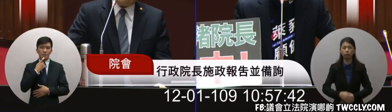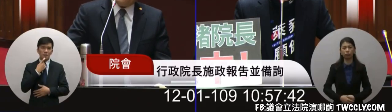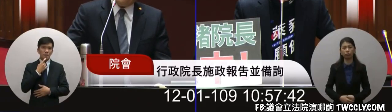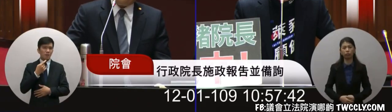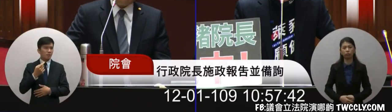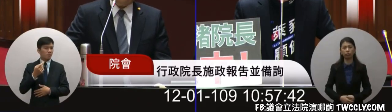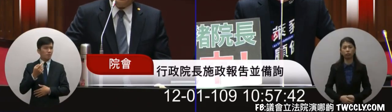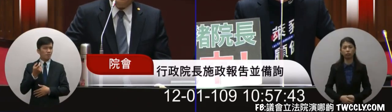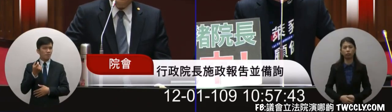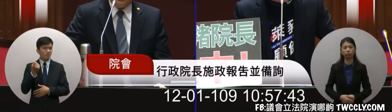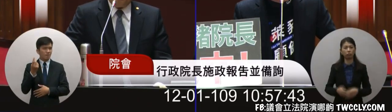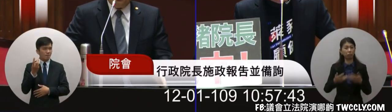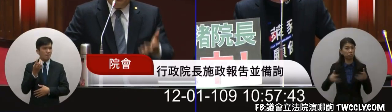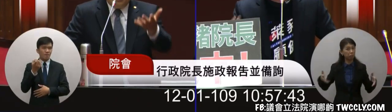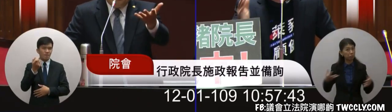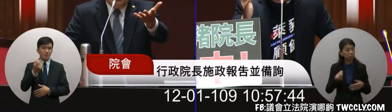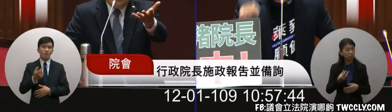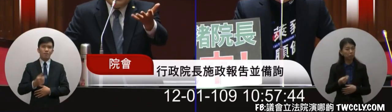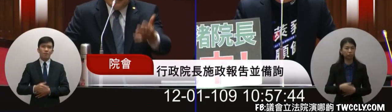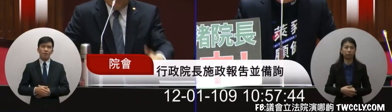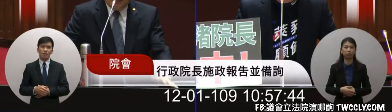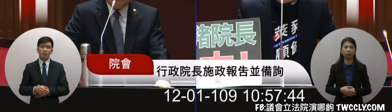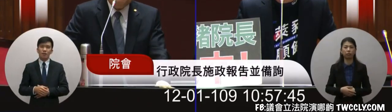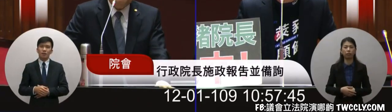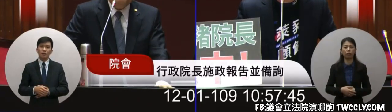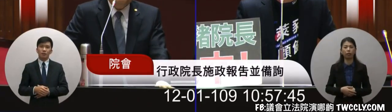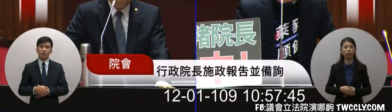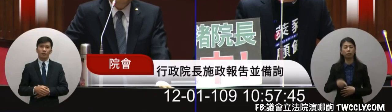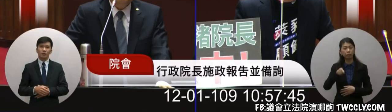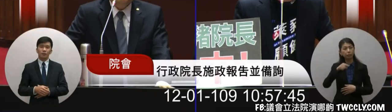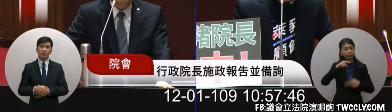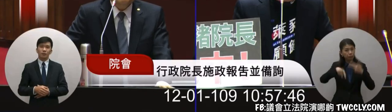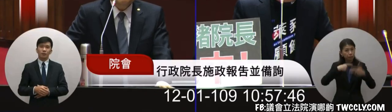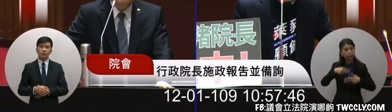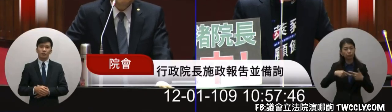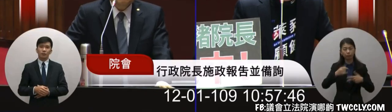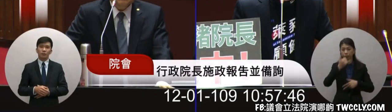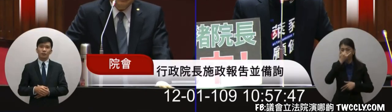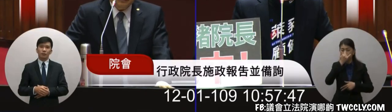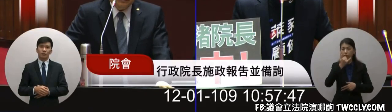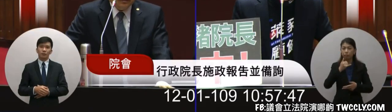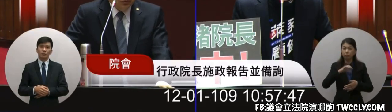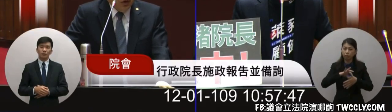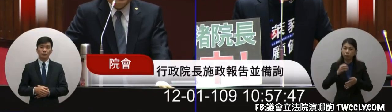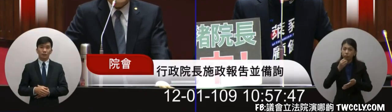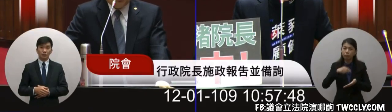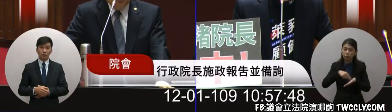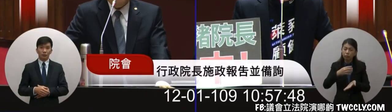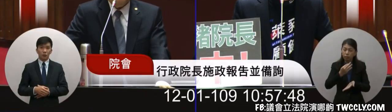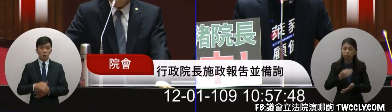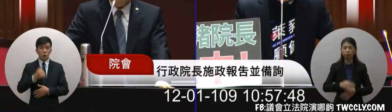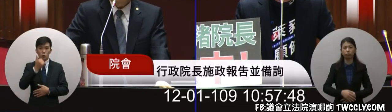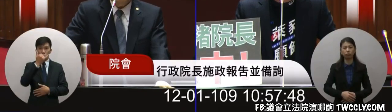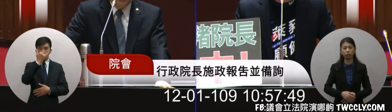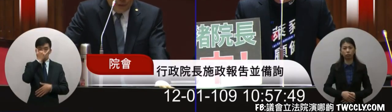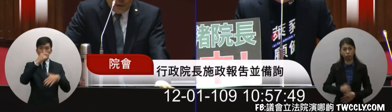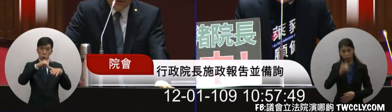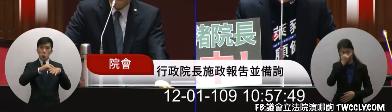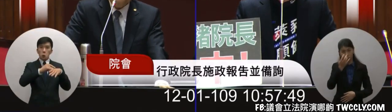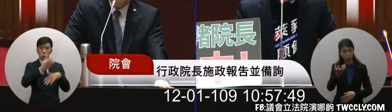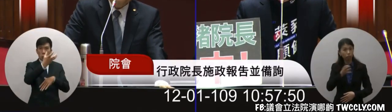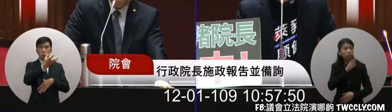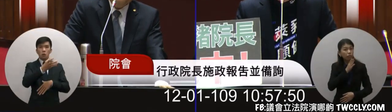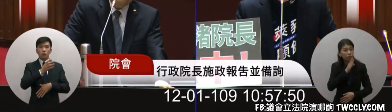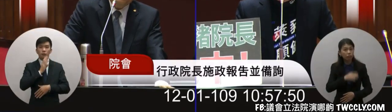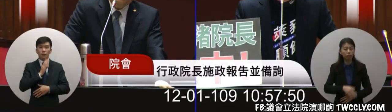无介济啦，因为 无介济。好， 那 院长，您一个礼拜吃几次猪肉？ 猪肉比较多。 猪肉比较多嘛，